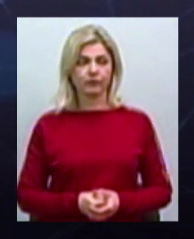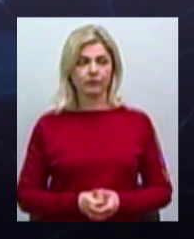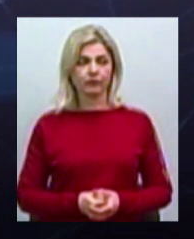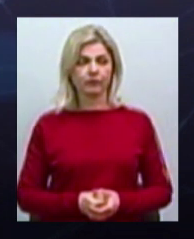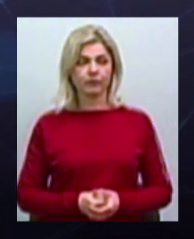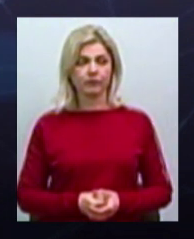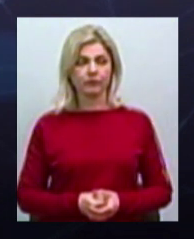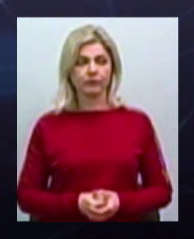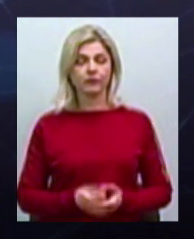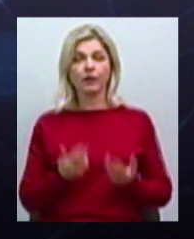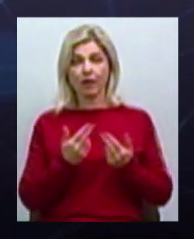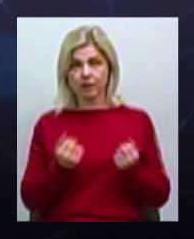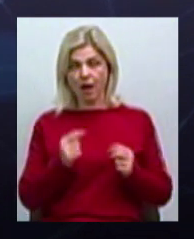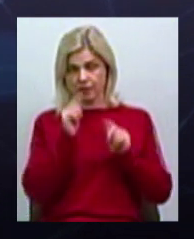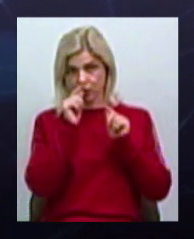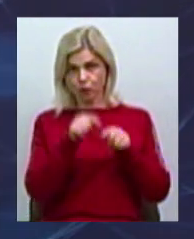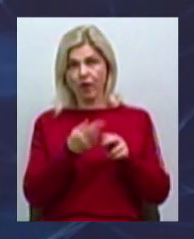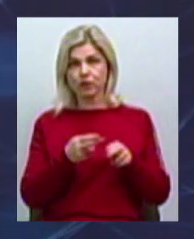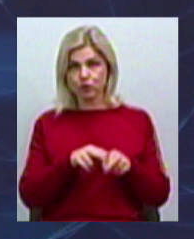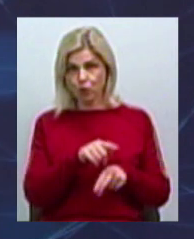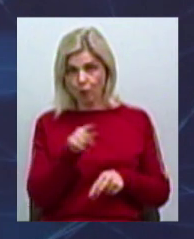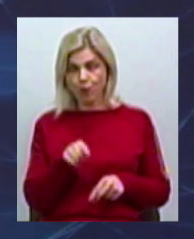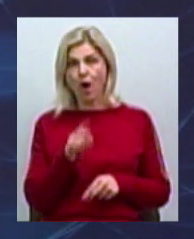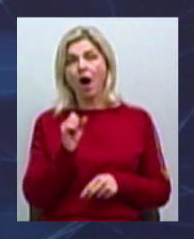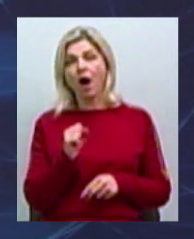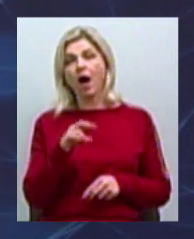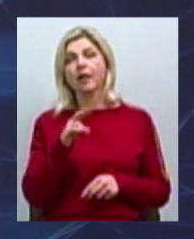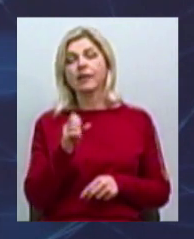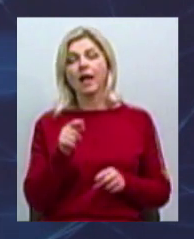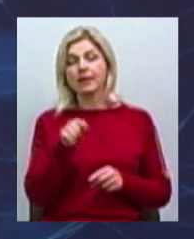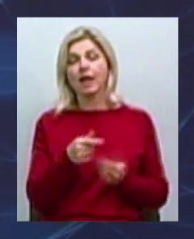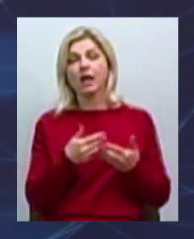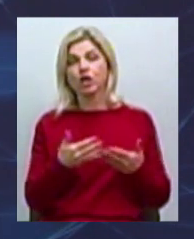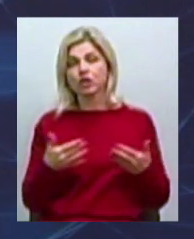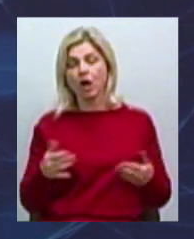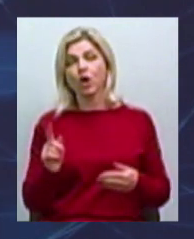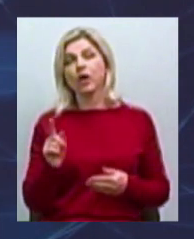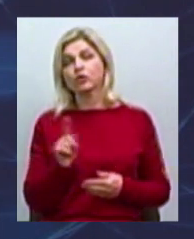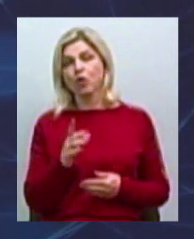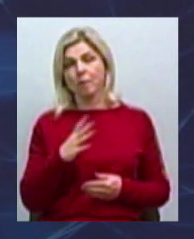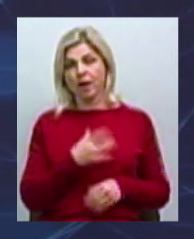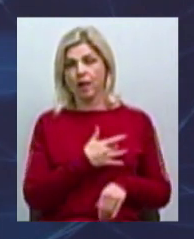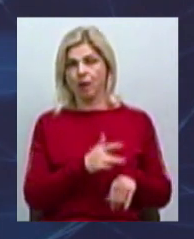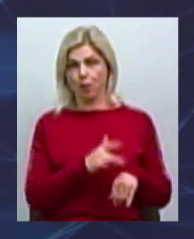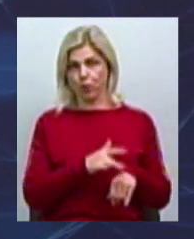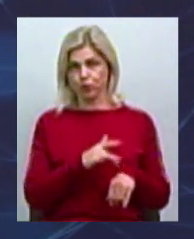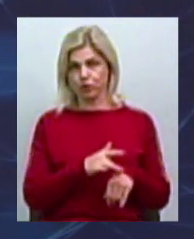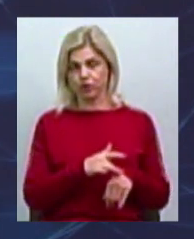Звичайно, вони акцентували на цьому, якраз, але акцентували саме на тих речах, які були найболючіші